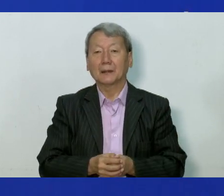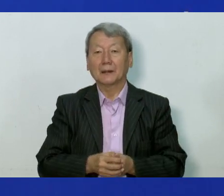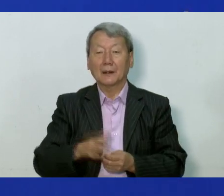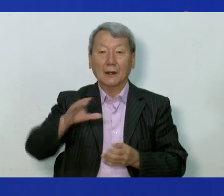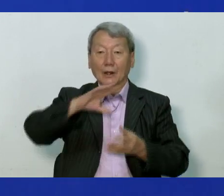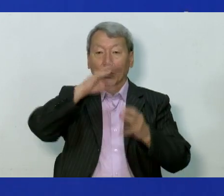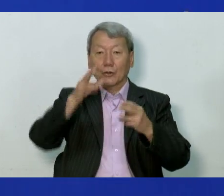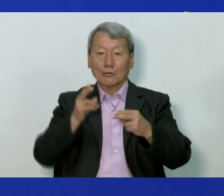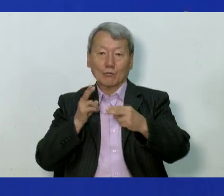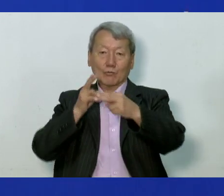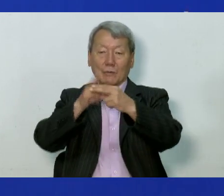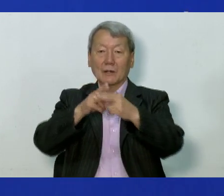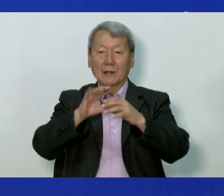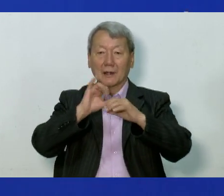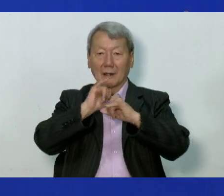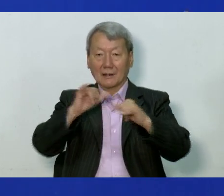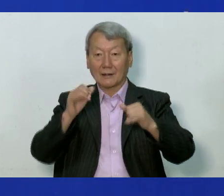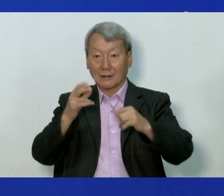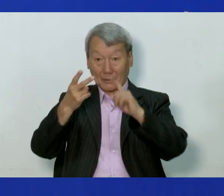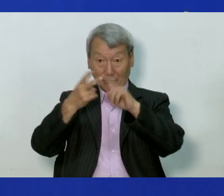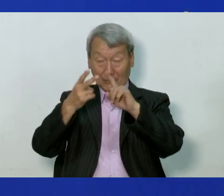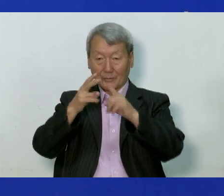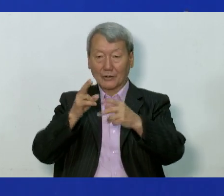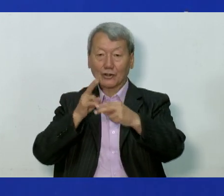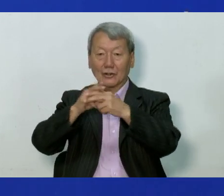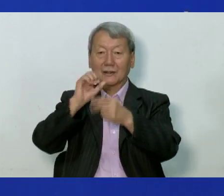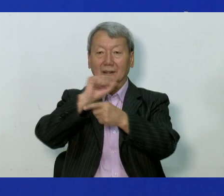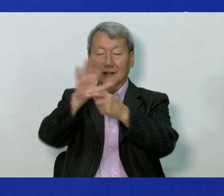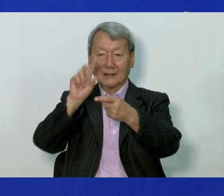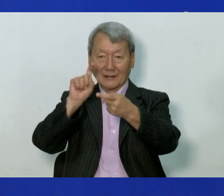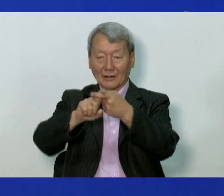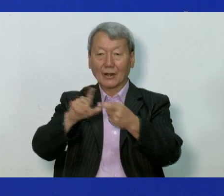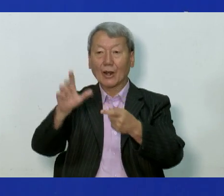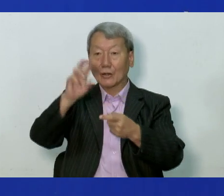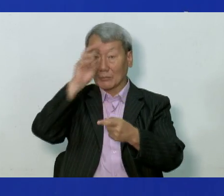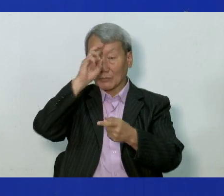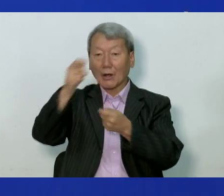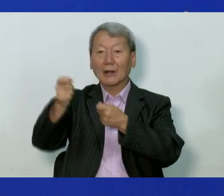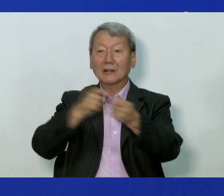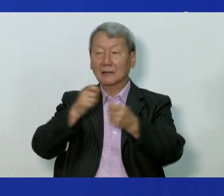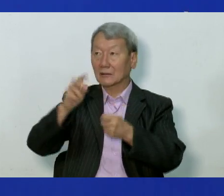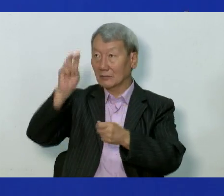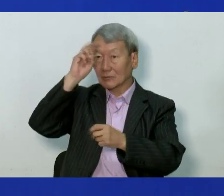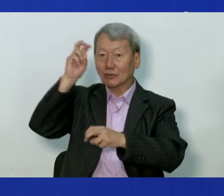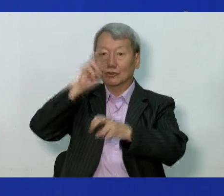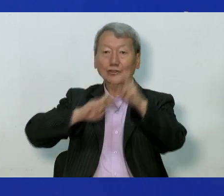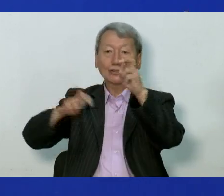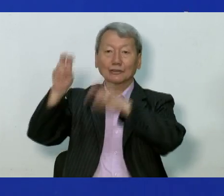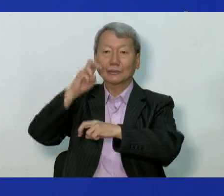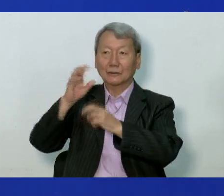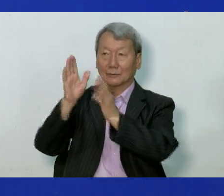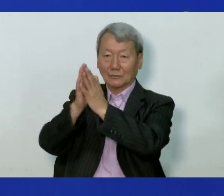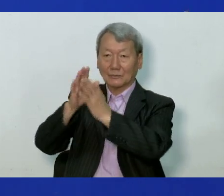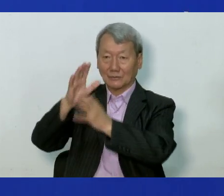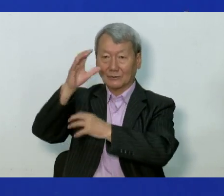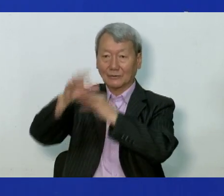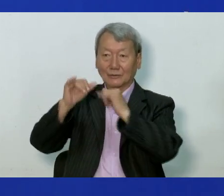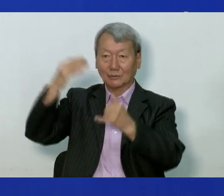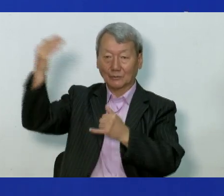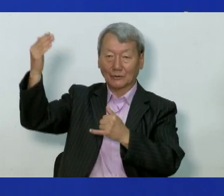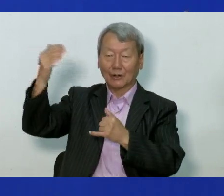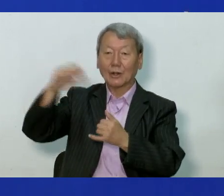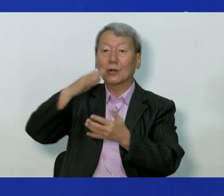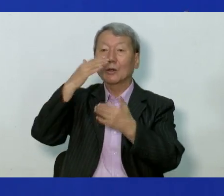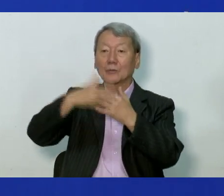В целях предотвращения распространения коронавирусной инфекции правительством привлекаются инвестиционные проекты со стороны партнеров по развитию